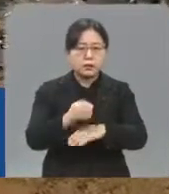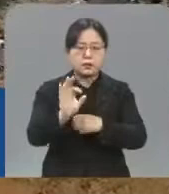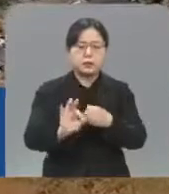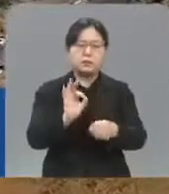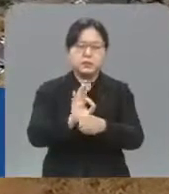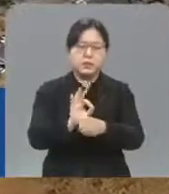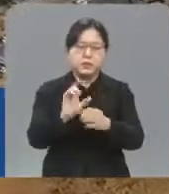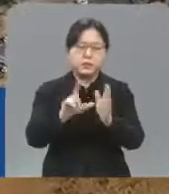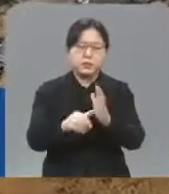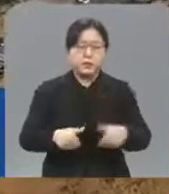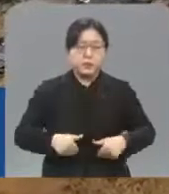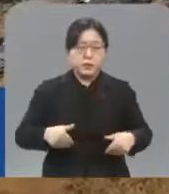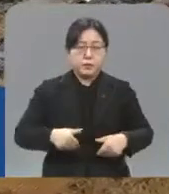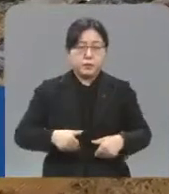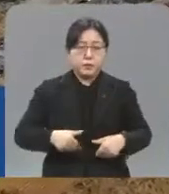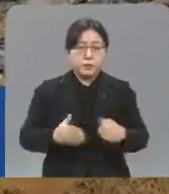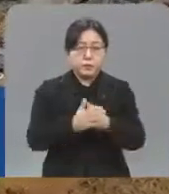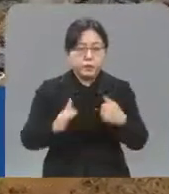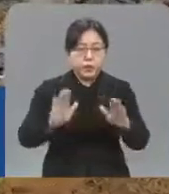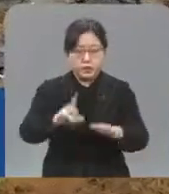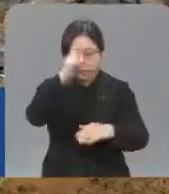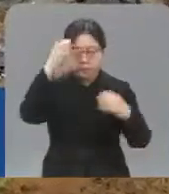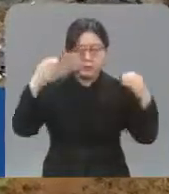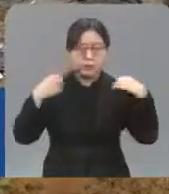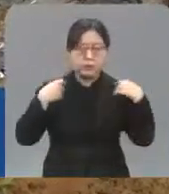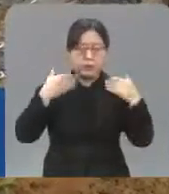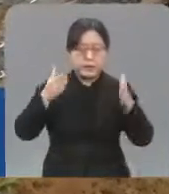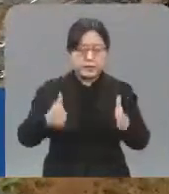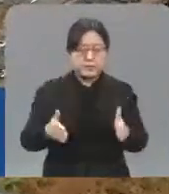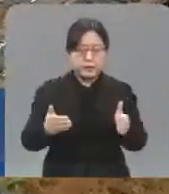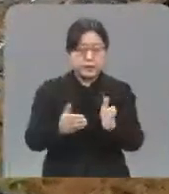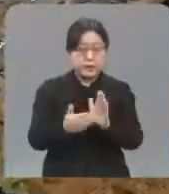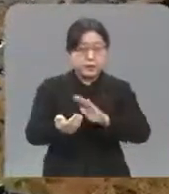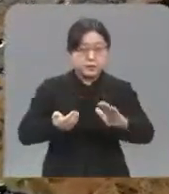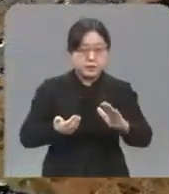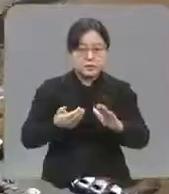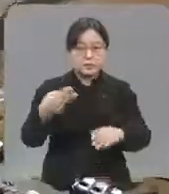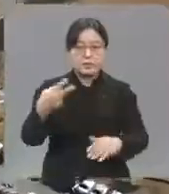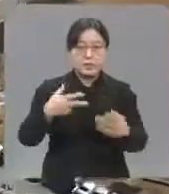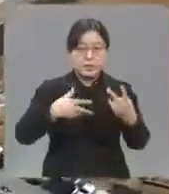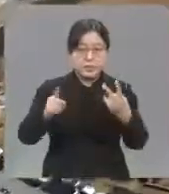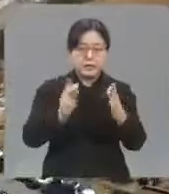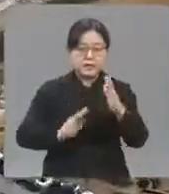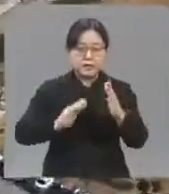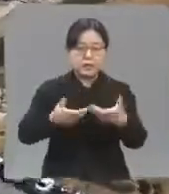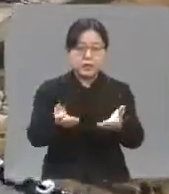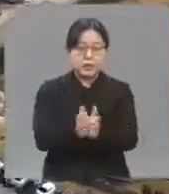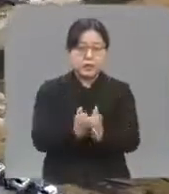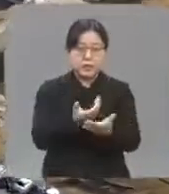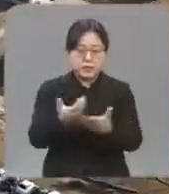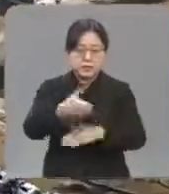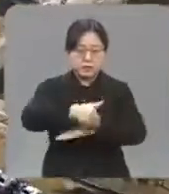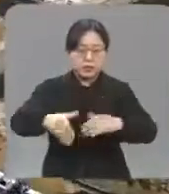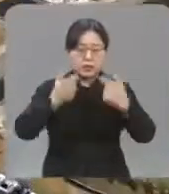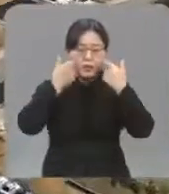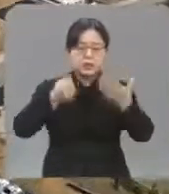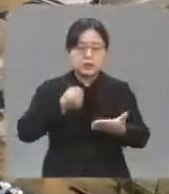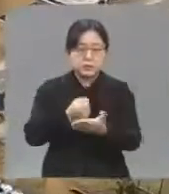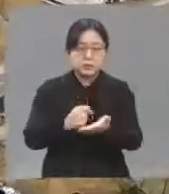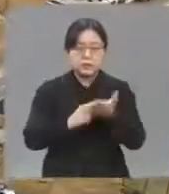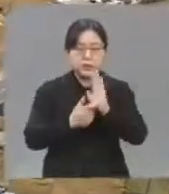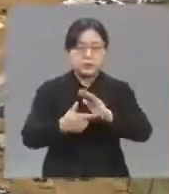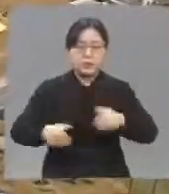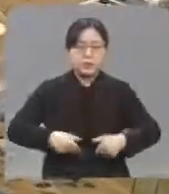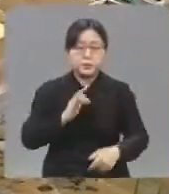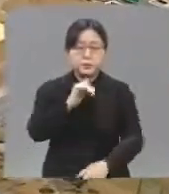10년 이상 소요될 수밖에 없다며 현 정부가 임기가 끝나기 전에 2차 공공기관 이전 계획을 확정 발표해야